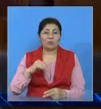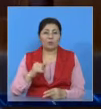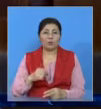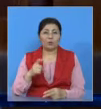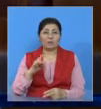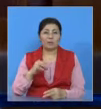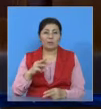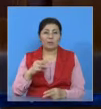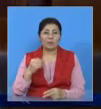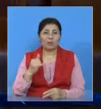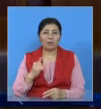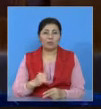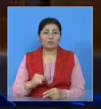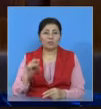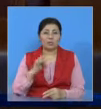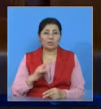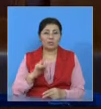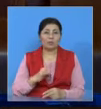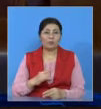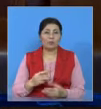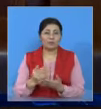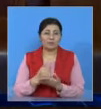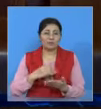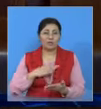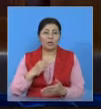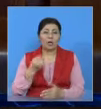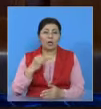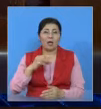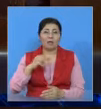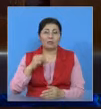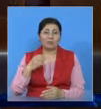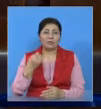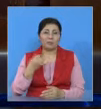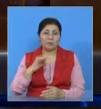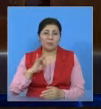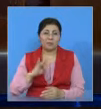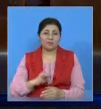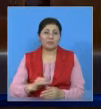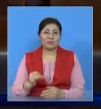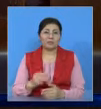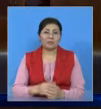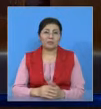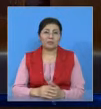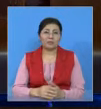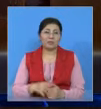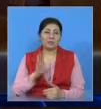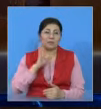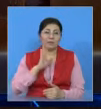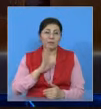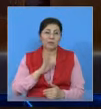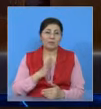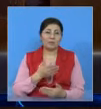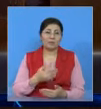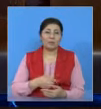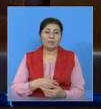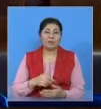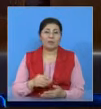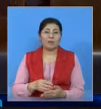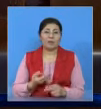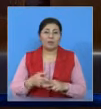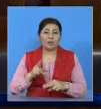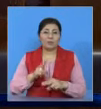район 5-6 центнеров. К сожалению, Атикибийский район из-за засухи, которая была как в Кустанайской области, и в этом году урожай